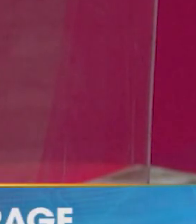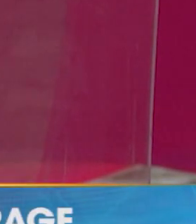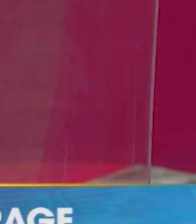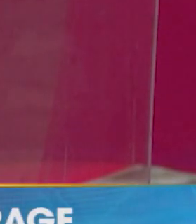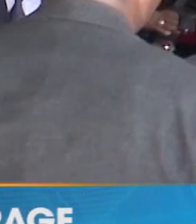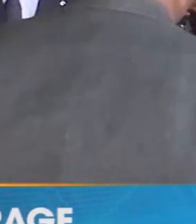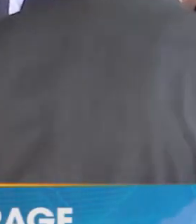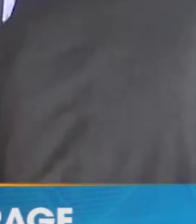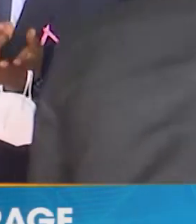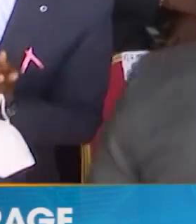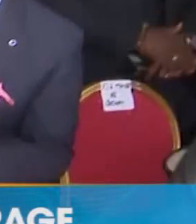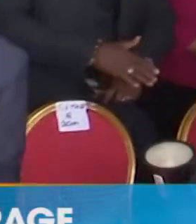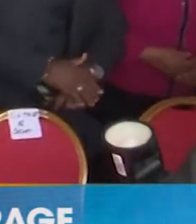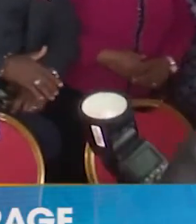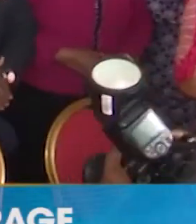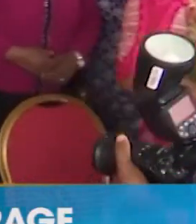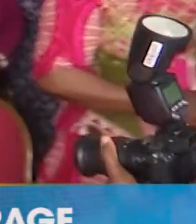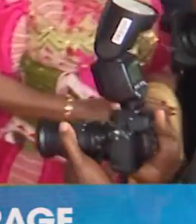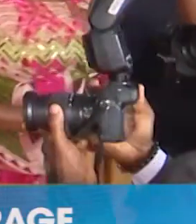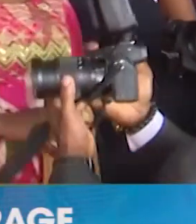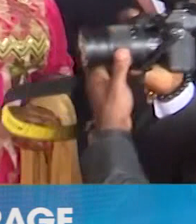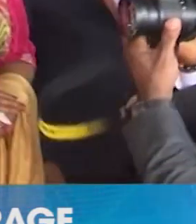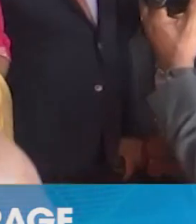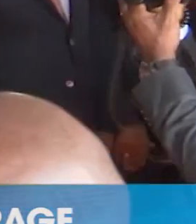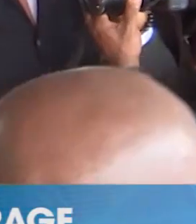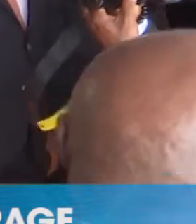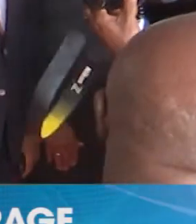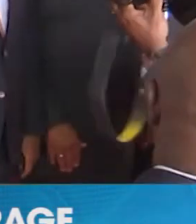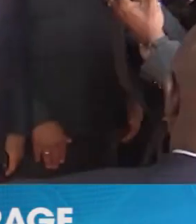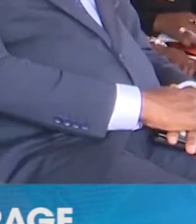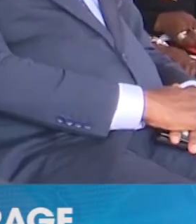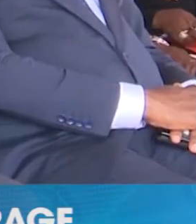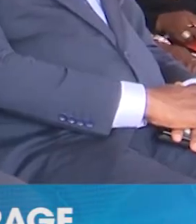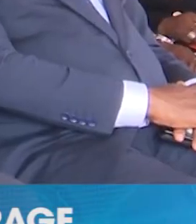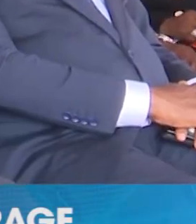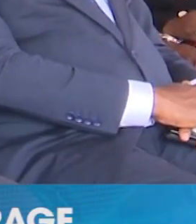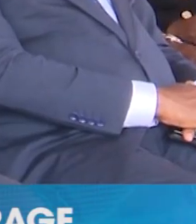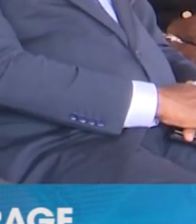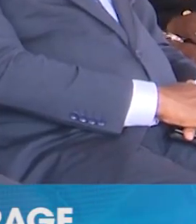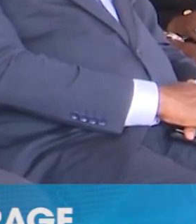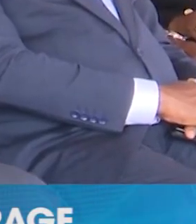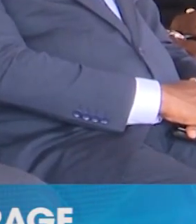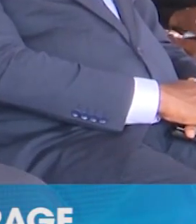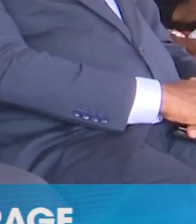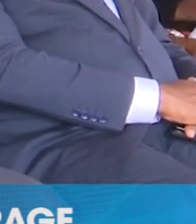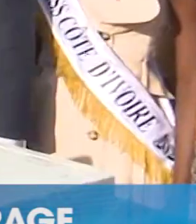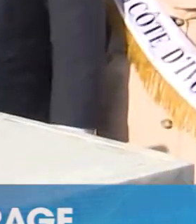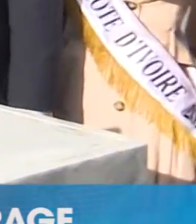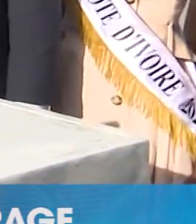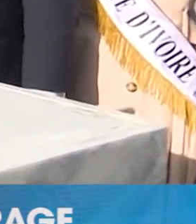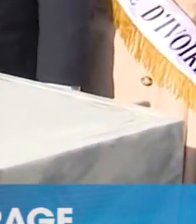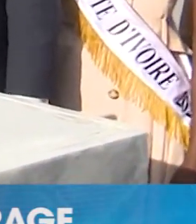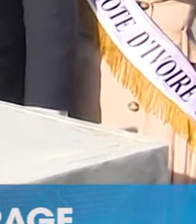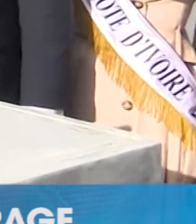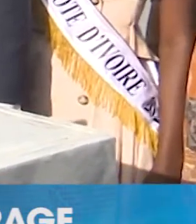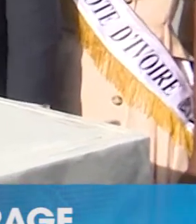mortalité par cancer chez les femmes et près d'une femme sur 12 développe un cancer du sein dans sa vie. Le Premier ministre a indiqué hier que le cancer